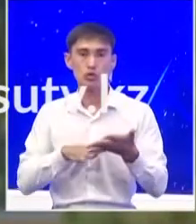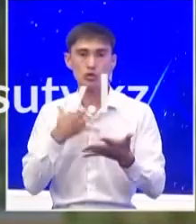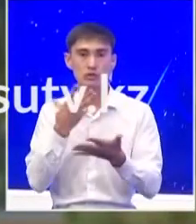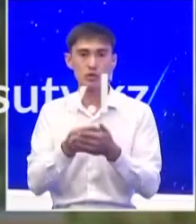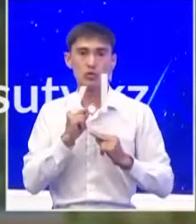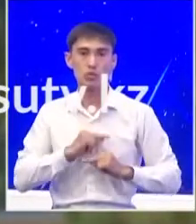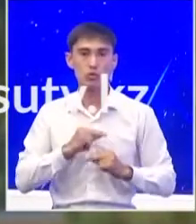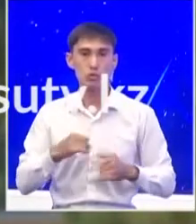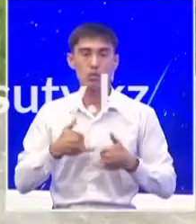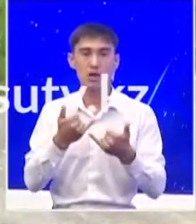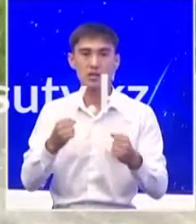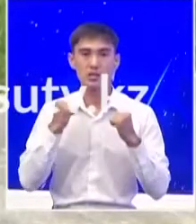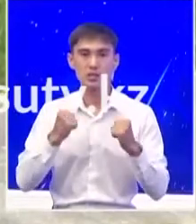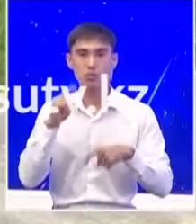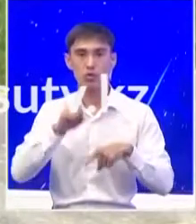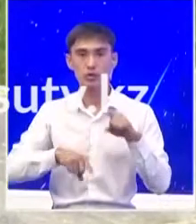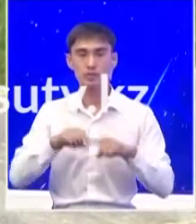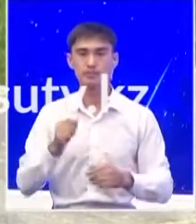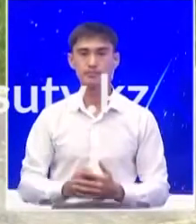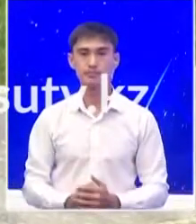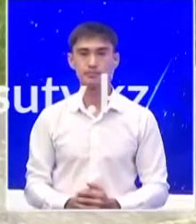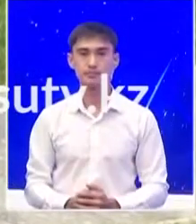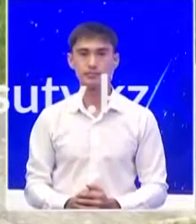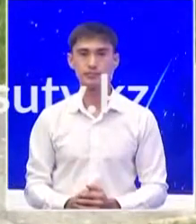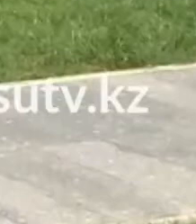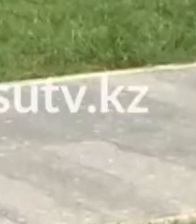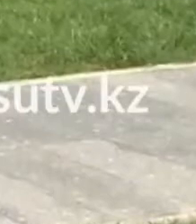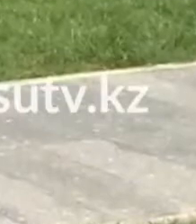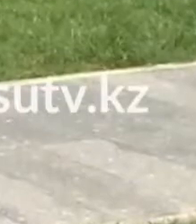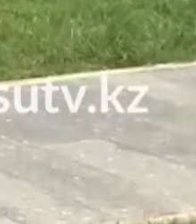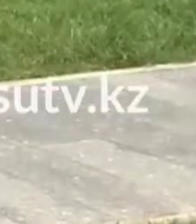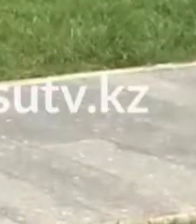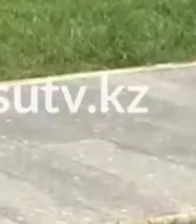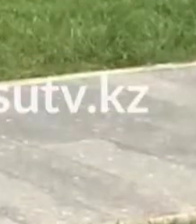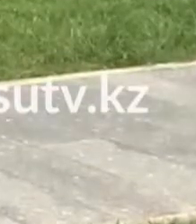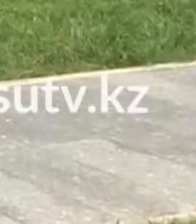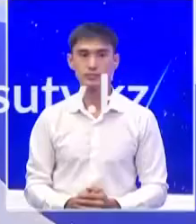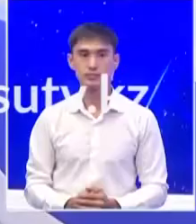благо отечественного спорта. Лилия Штогрина, Айдос Калиев, телеканал ЖТСУ.